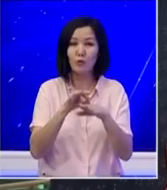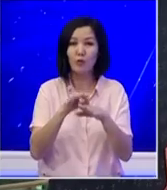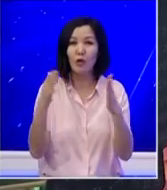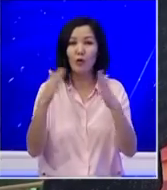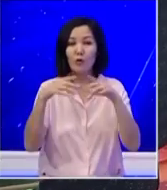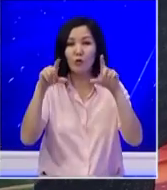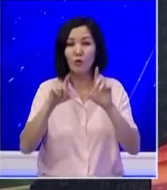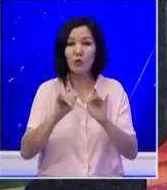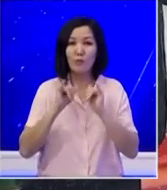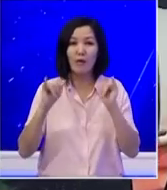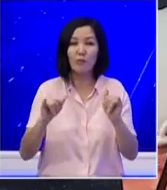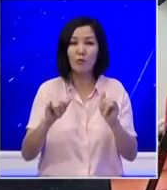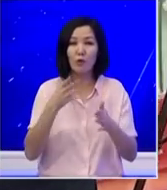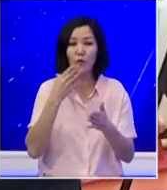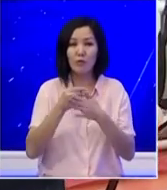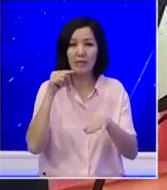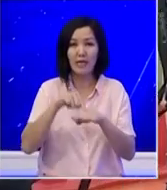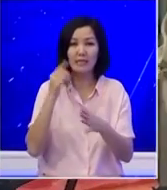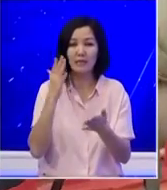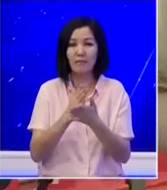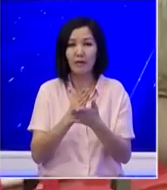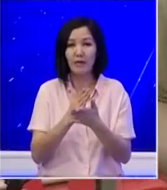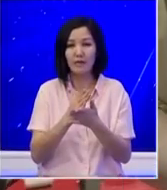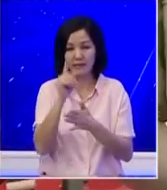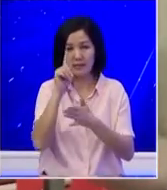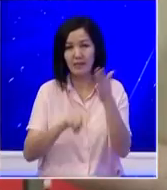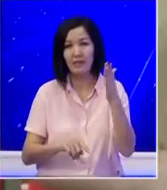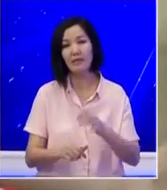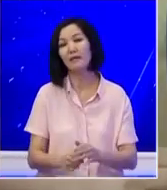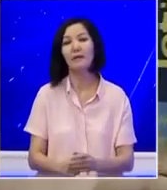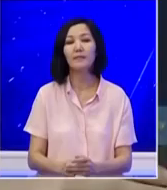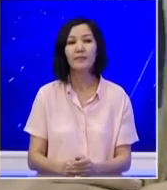үйде отырып дамуына өз септігін тигізеді деп үміттенеді олар.